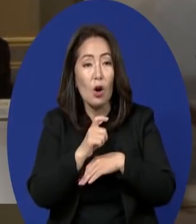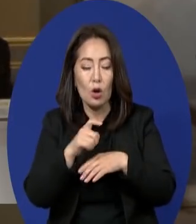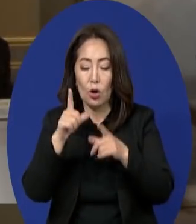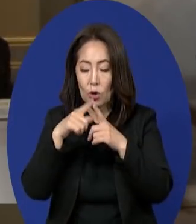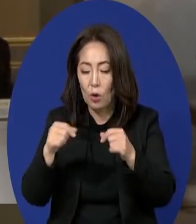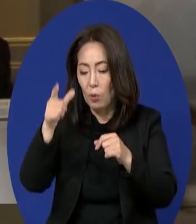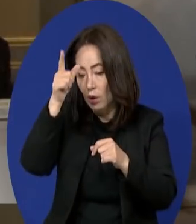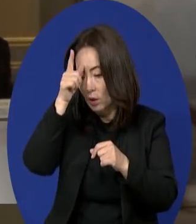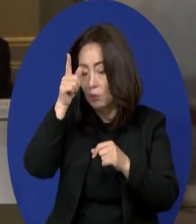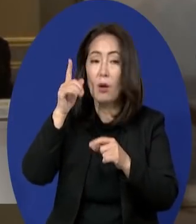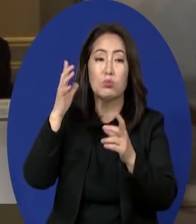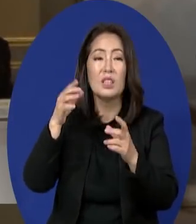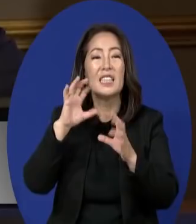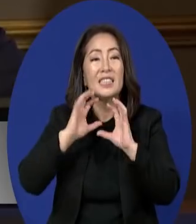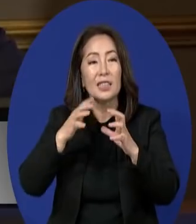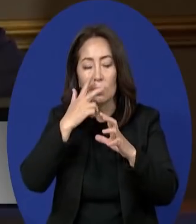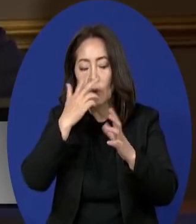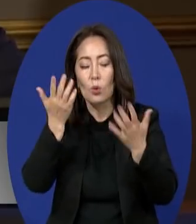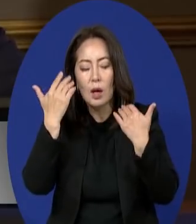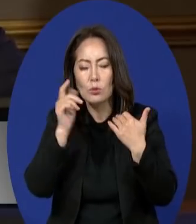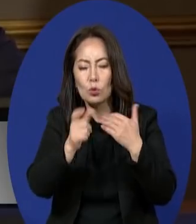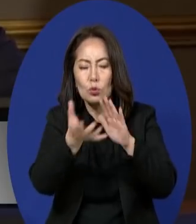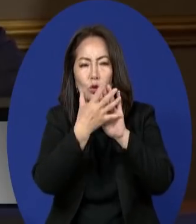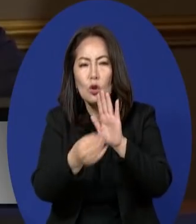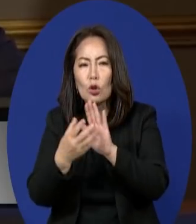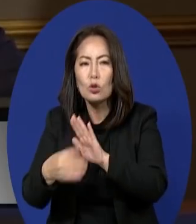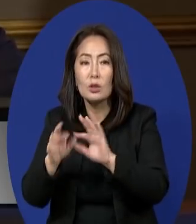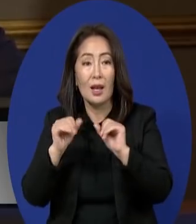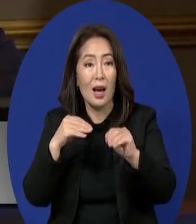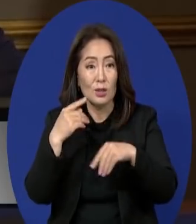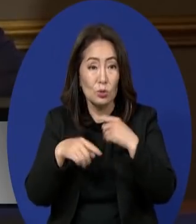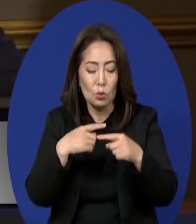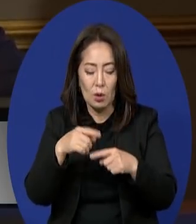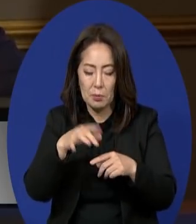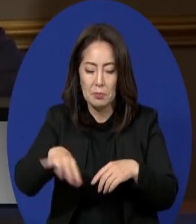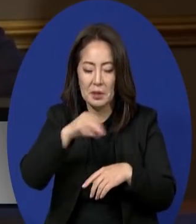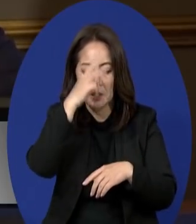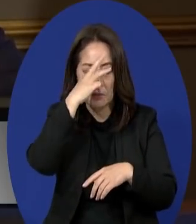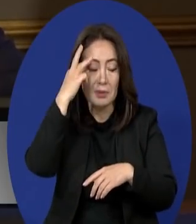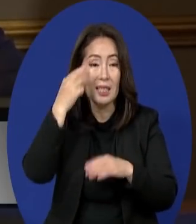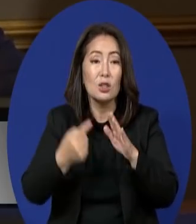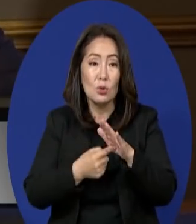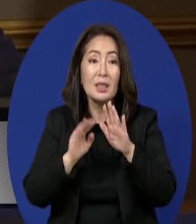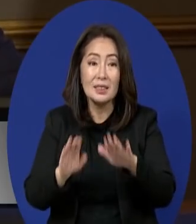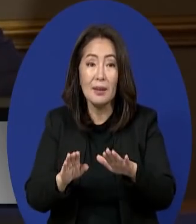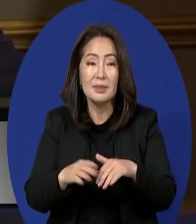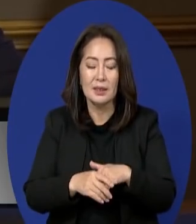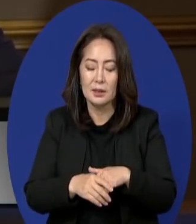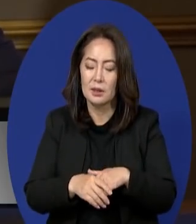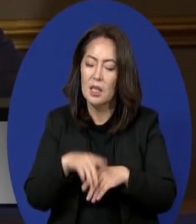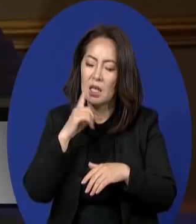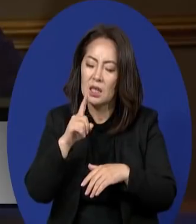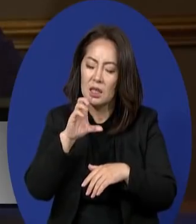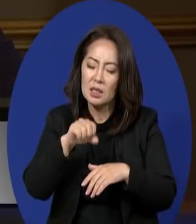эрдэмтэд дэлхийн уур амьсгал түүний хүн төрөлхтөнд хэрхэн нөлөөлж байгаа талаарх бидний мэдлэгийн суурийг тавьсан гэж тодорхойлжээ. За нэг